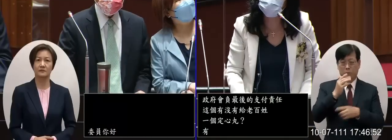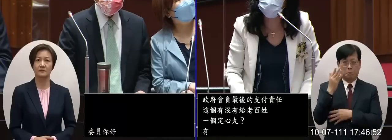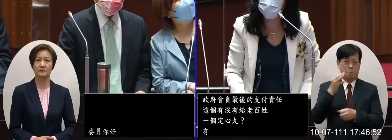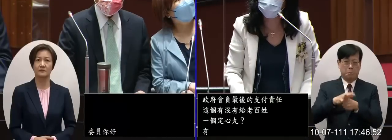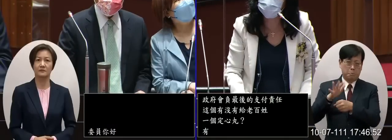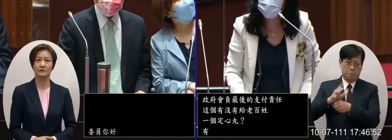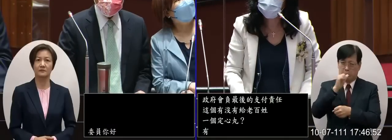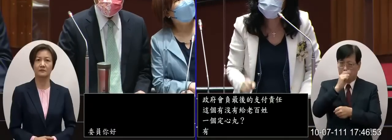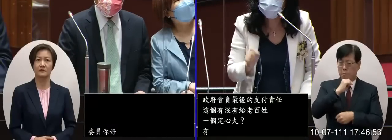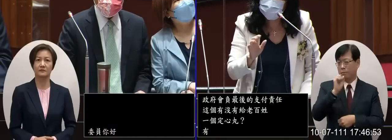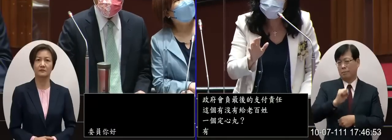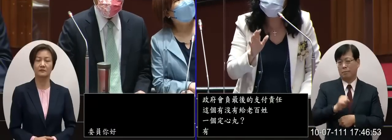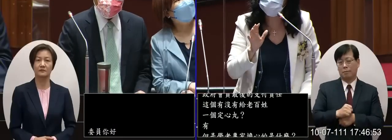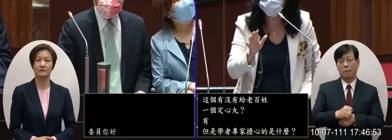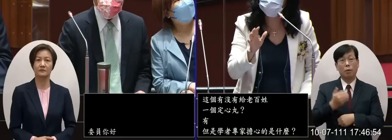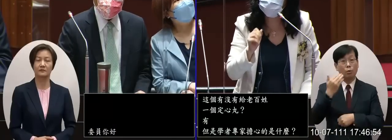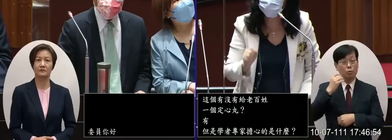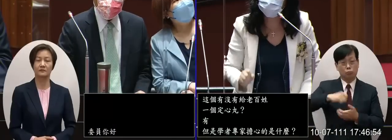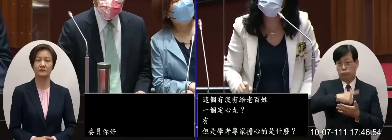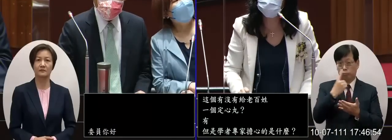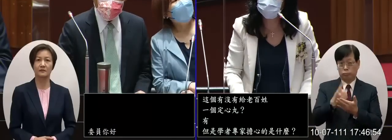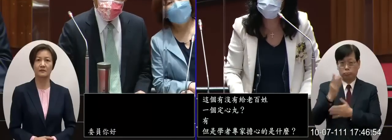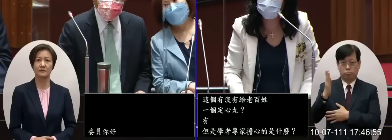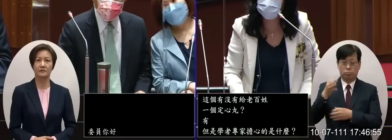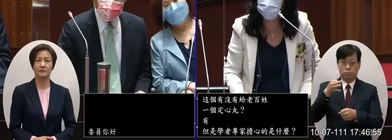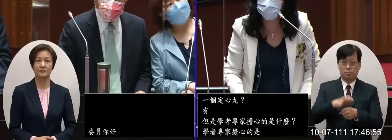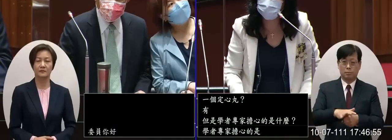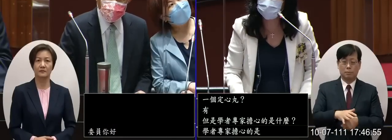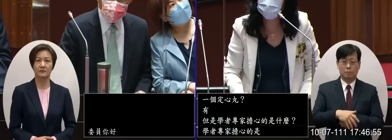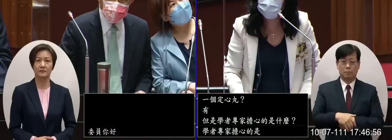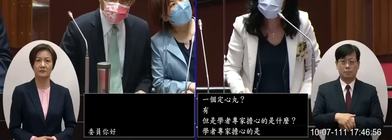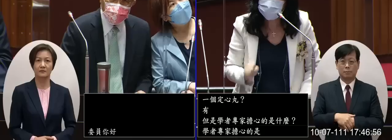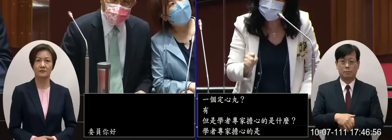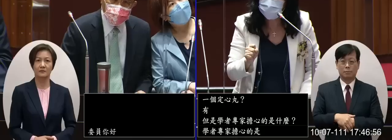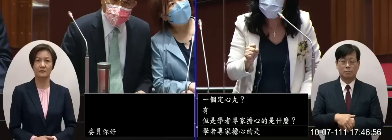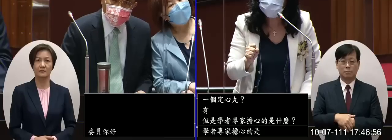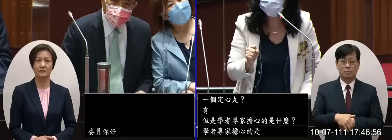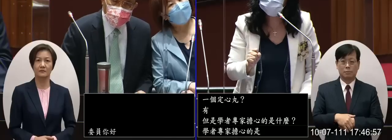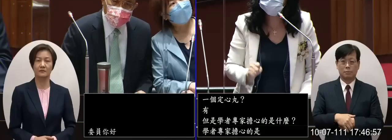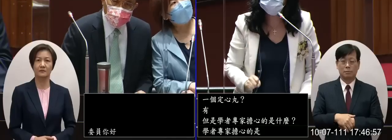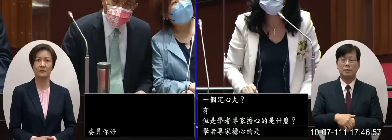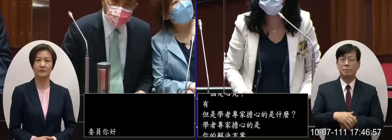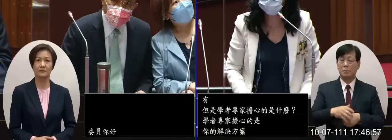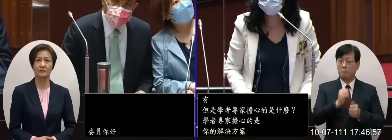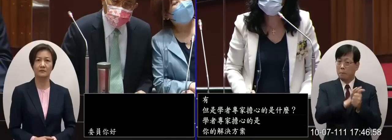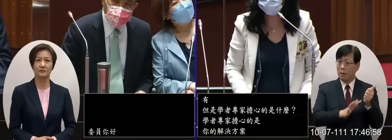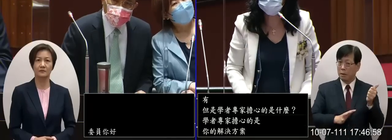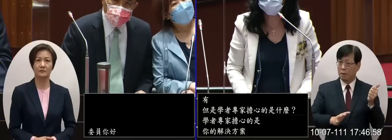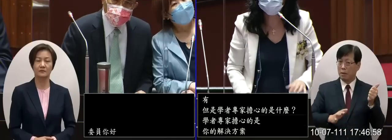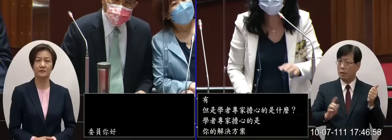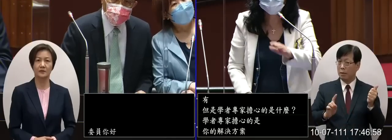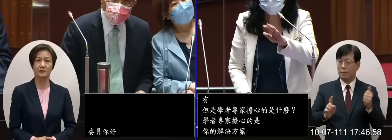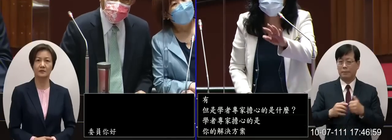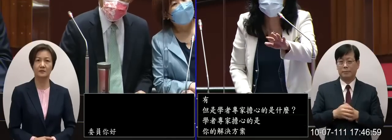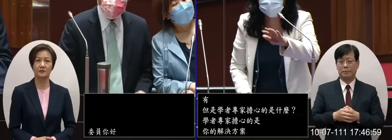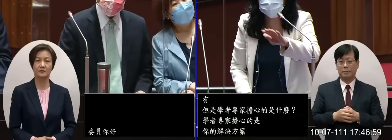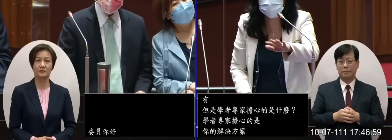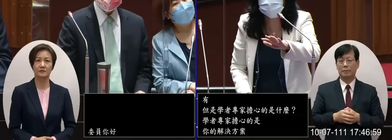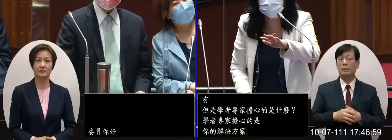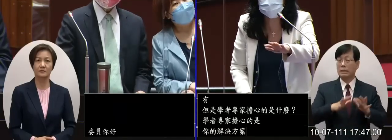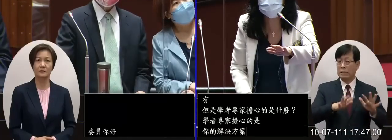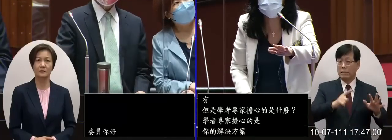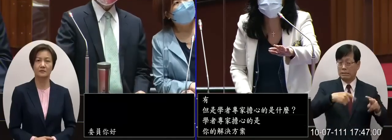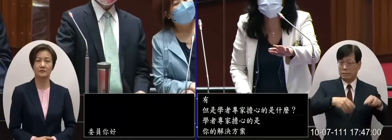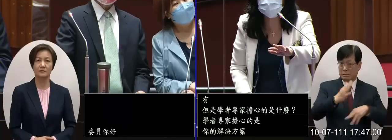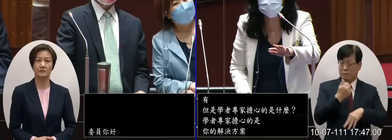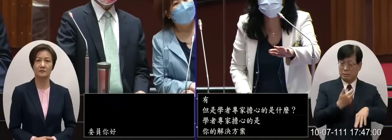的方式来做嘛。你如果全部用补贴的方式来做的话，那么你会造成一个情形，是说你的